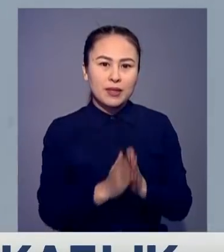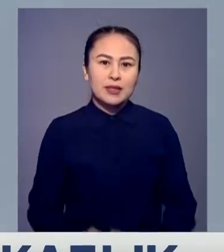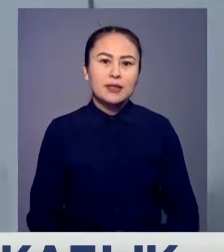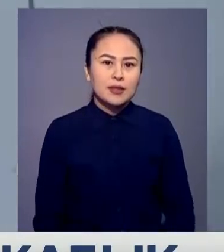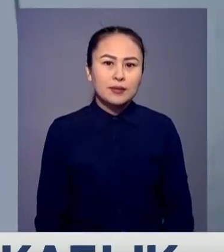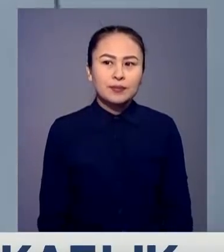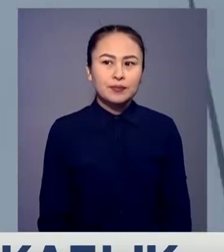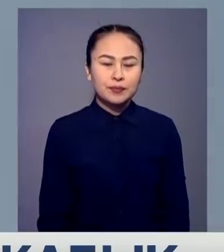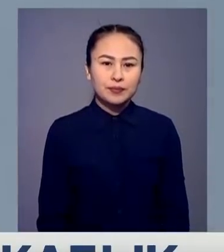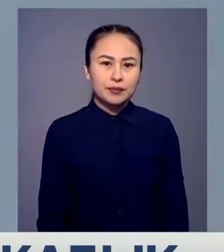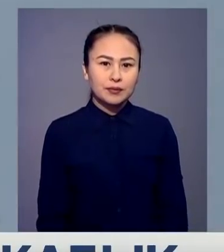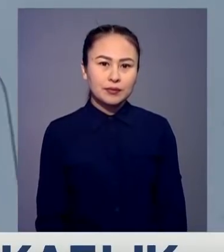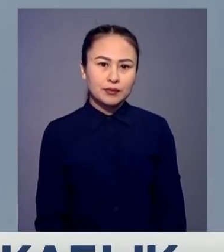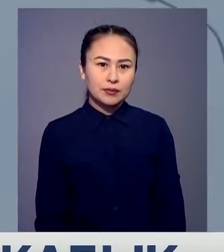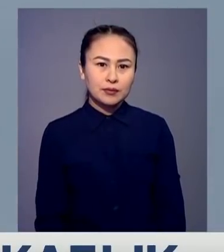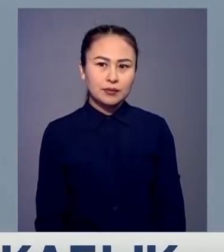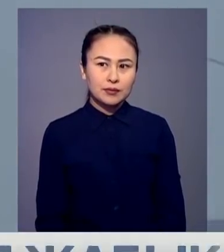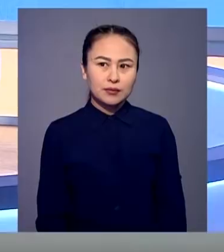бар.